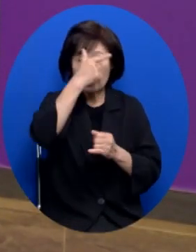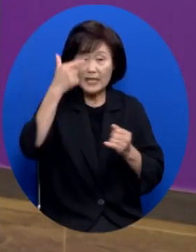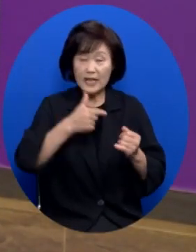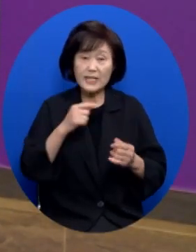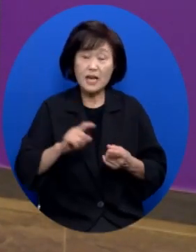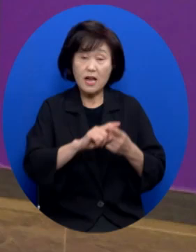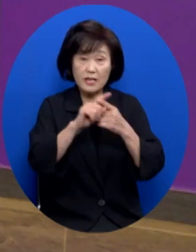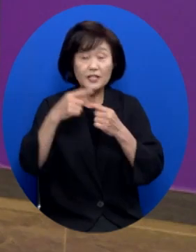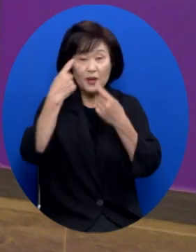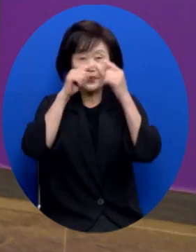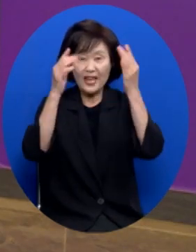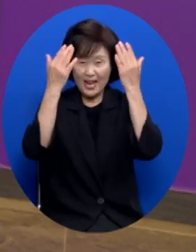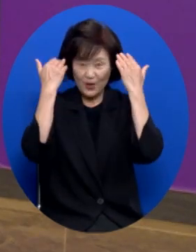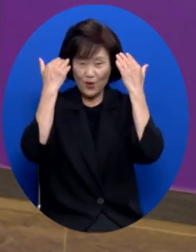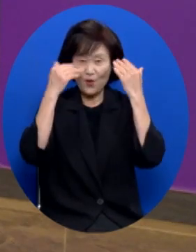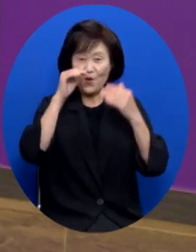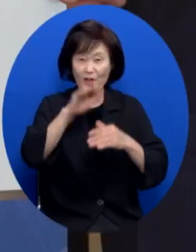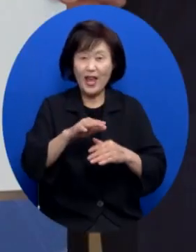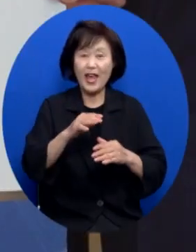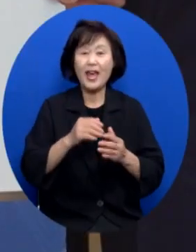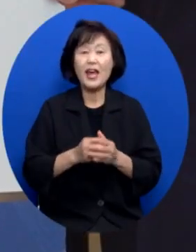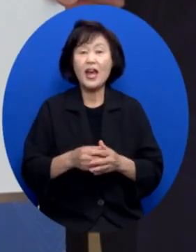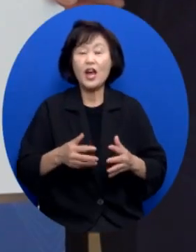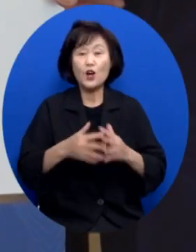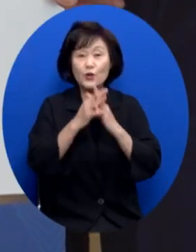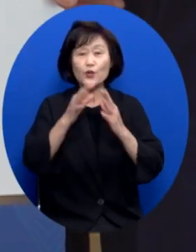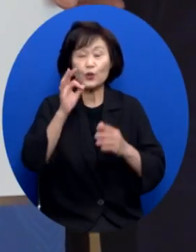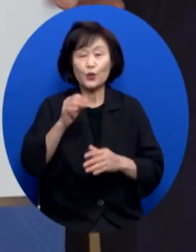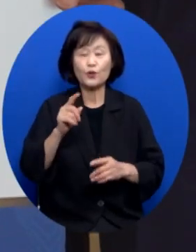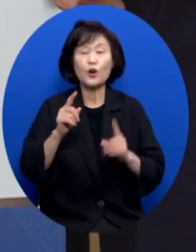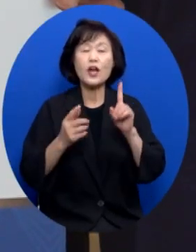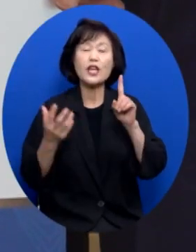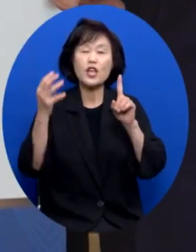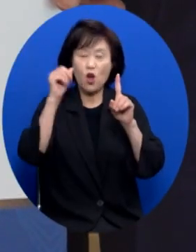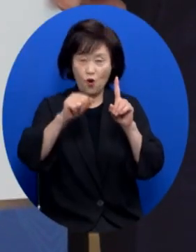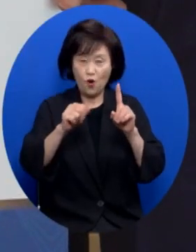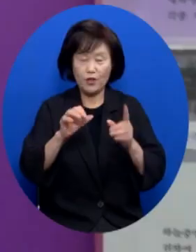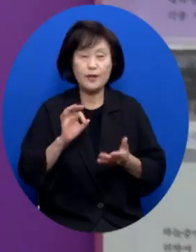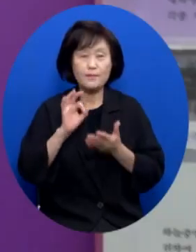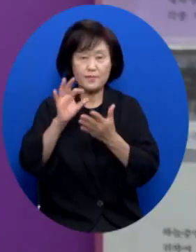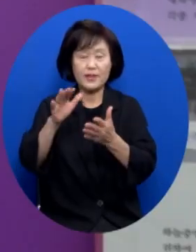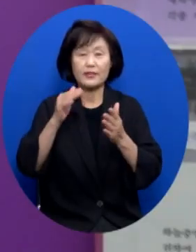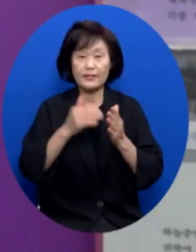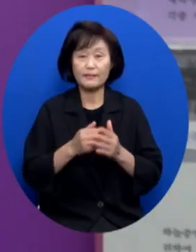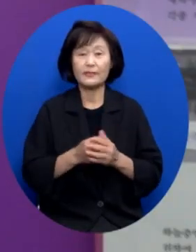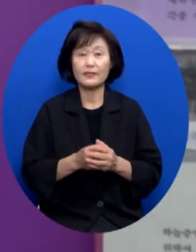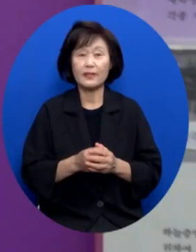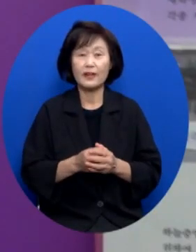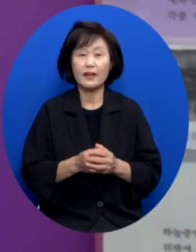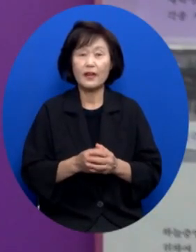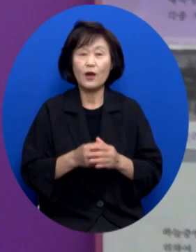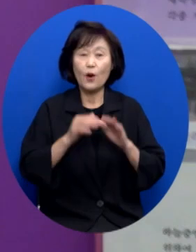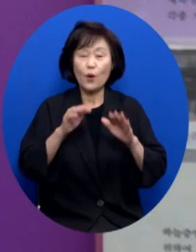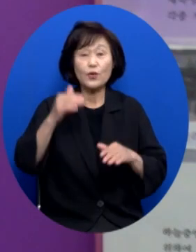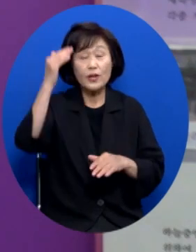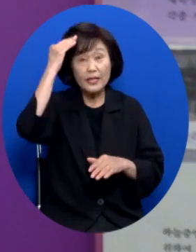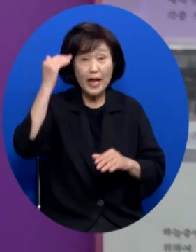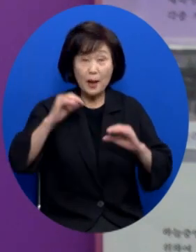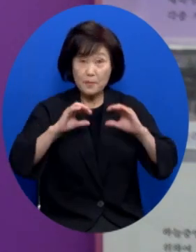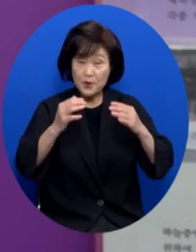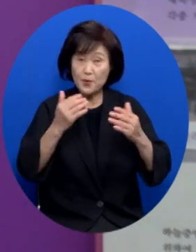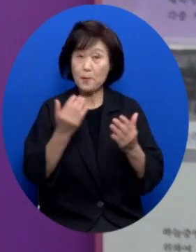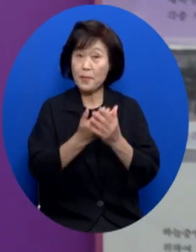아프리카연합대학 UAUT 오픈채플 건축기금으로 1억 원을 기탁했습니다. 오늘의 대한민국이